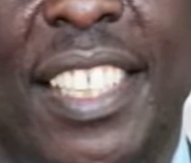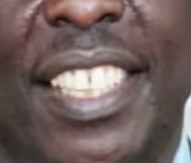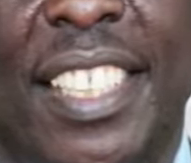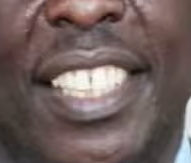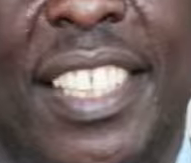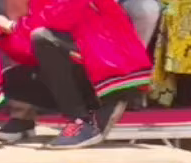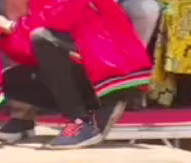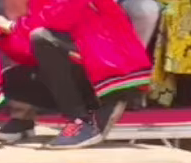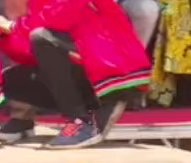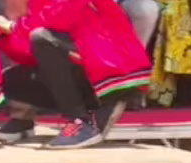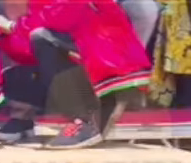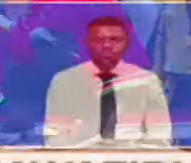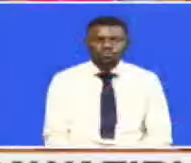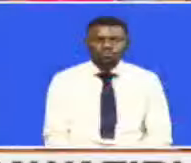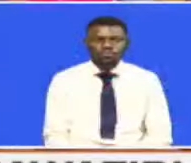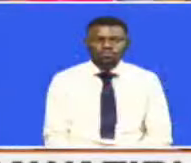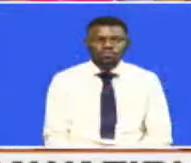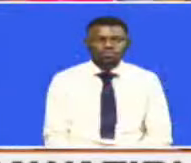Ruto.